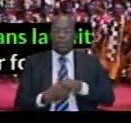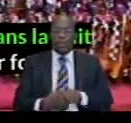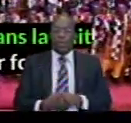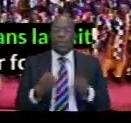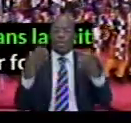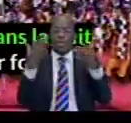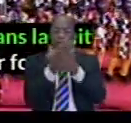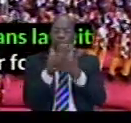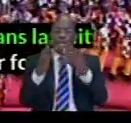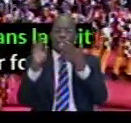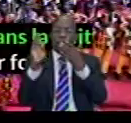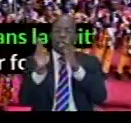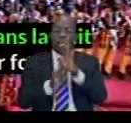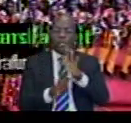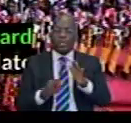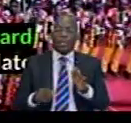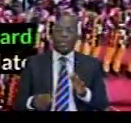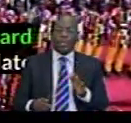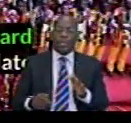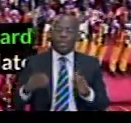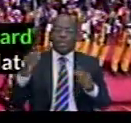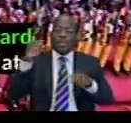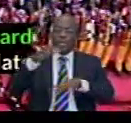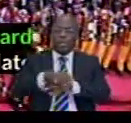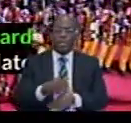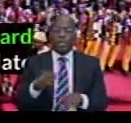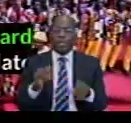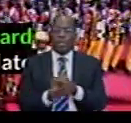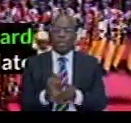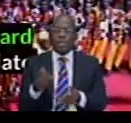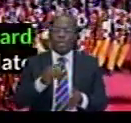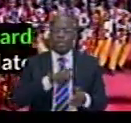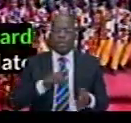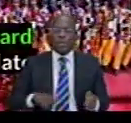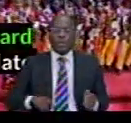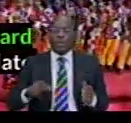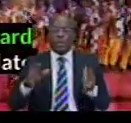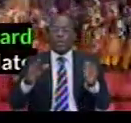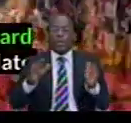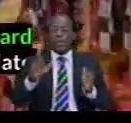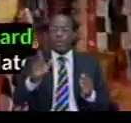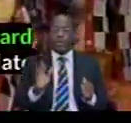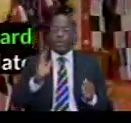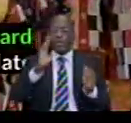la nuit, que Dieu ne peut jamais être en